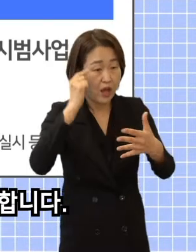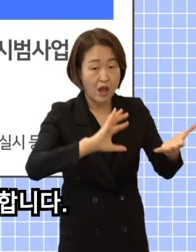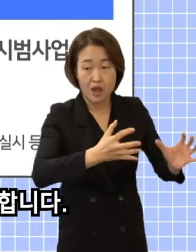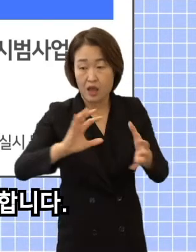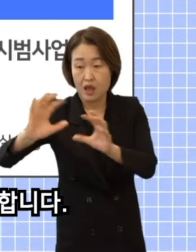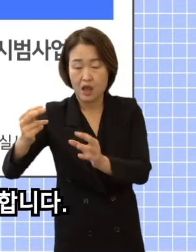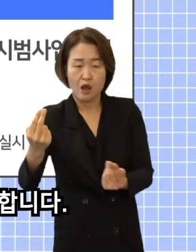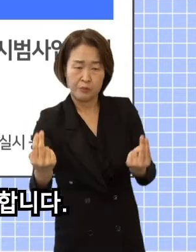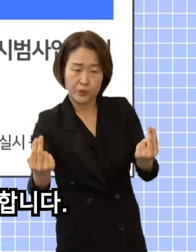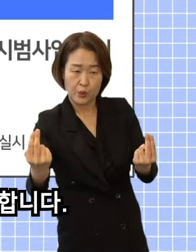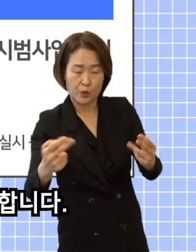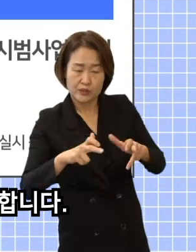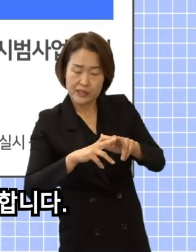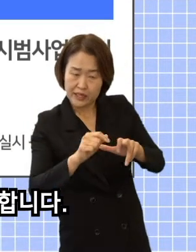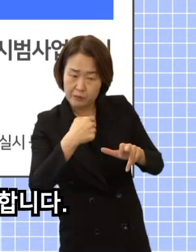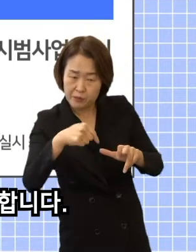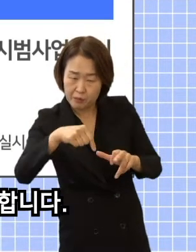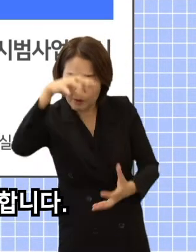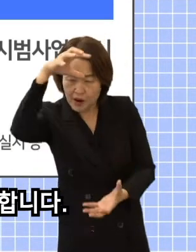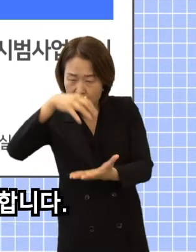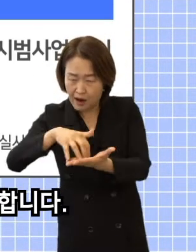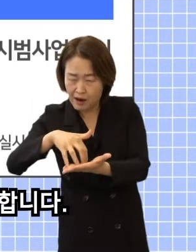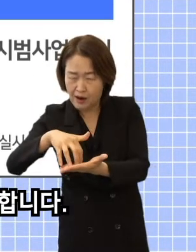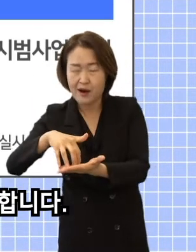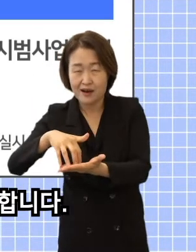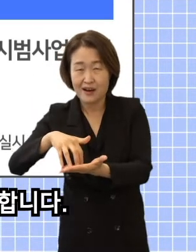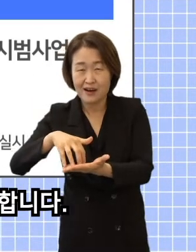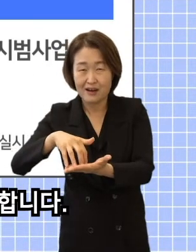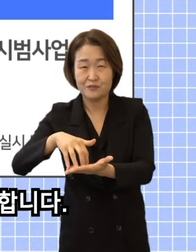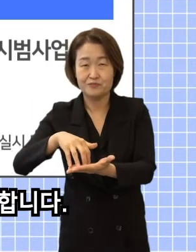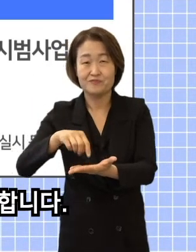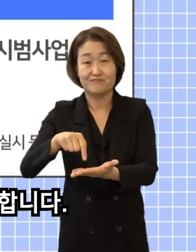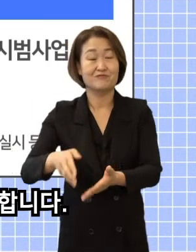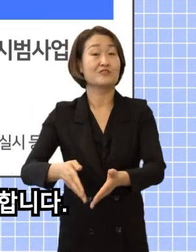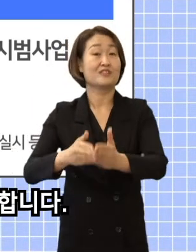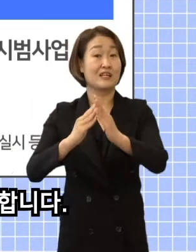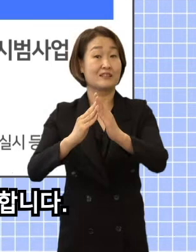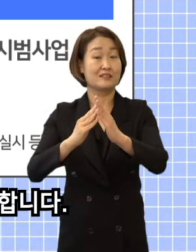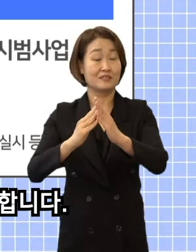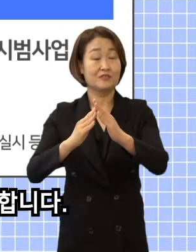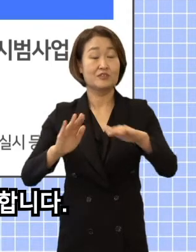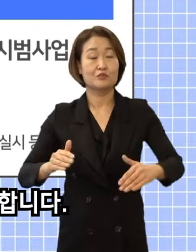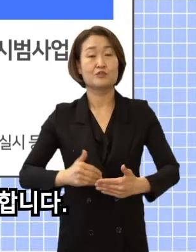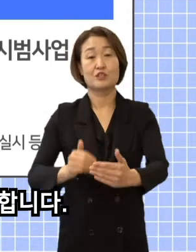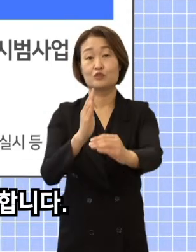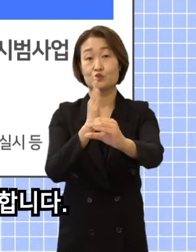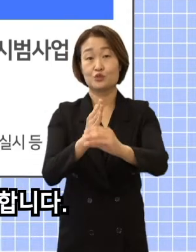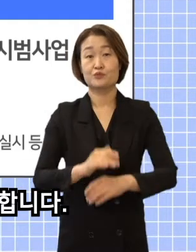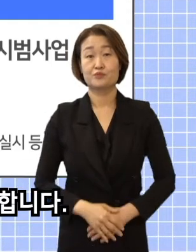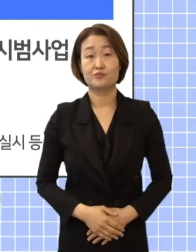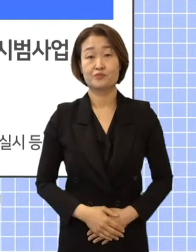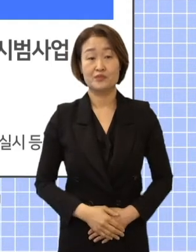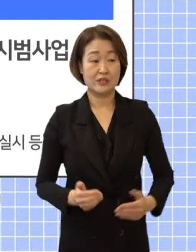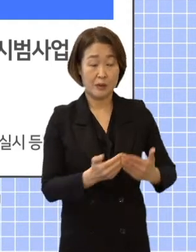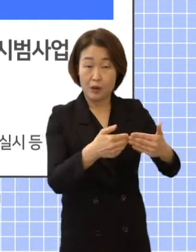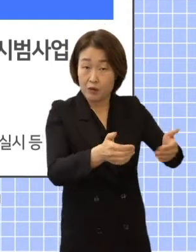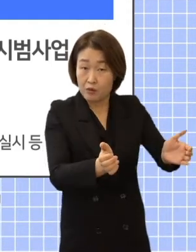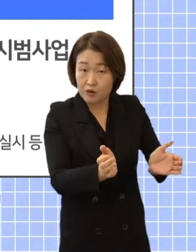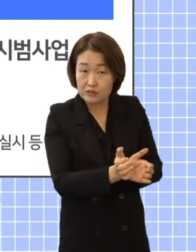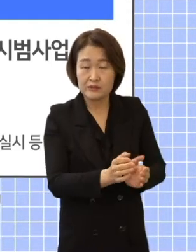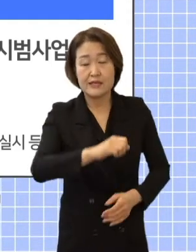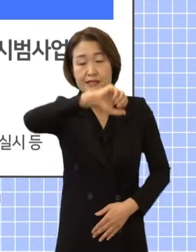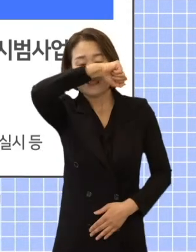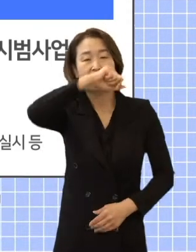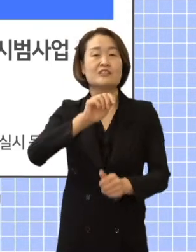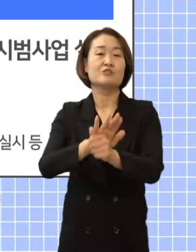간 비교 가능한 장애 데이터 구축을 위해 아태 지역 국가의 장애 통계 구축 컨설팅을 진행합니다.